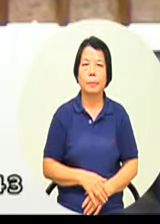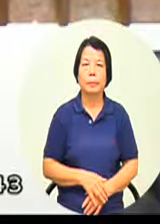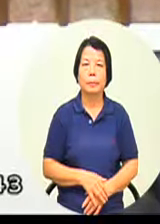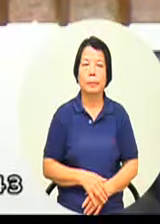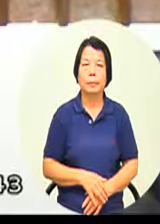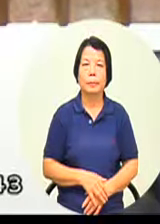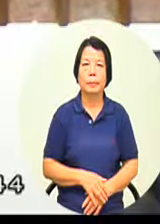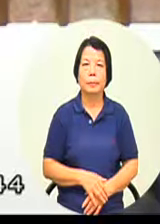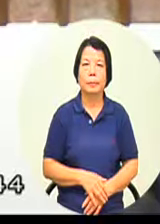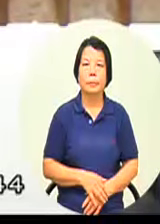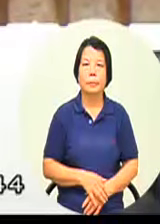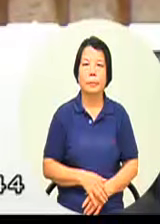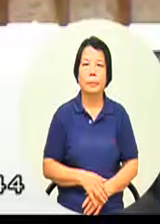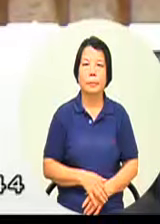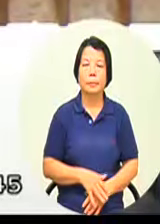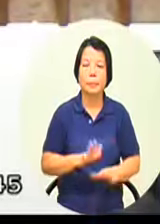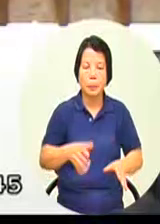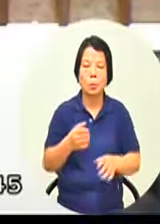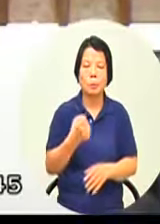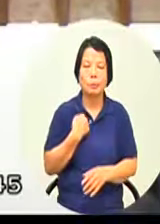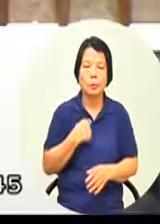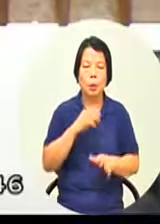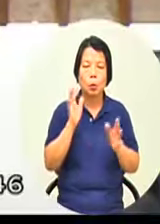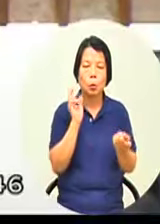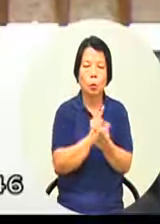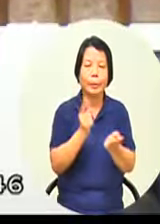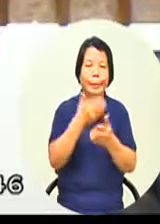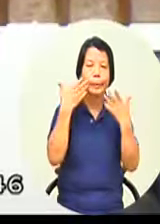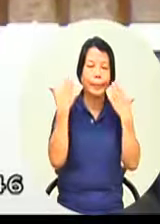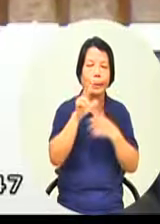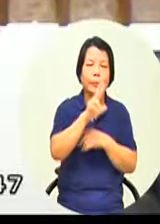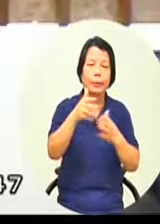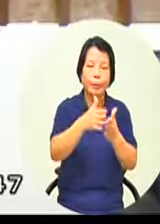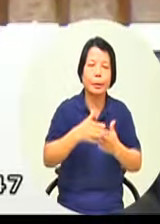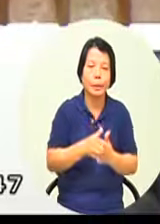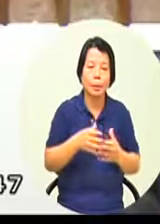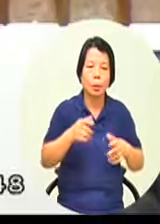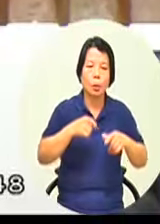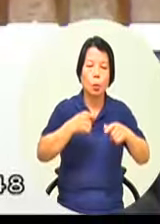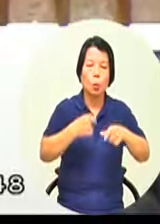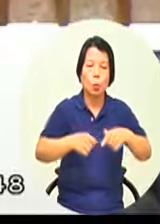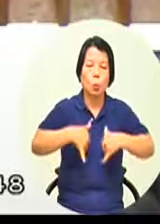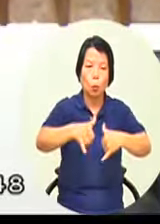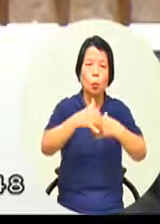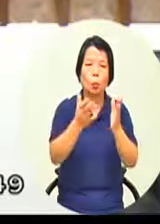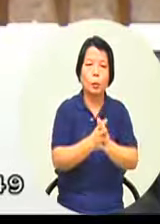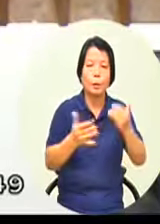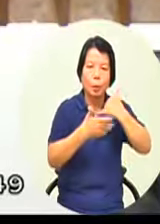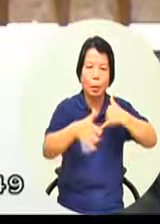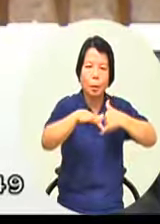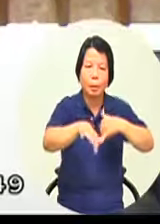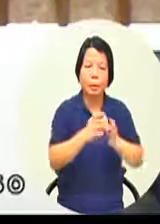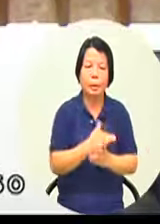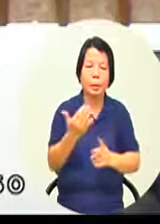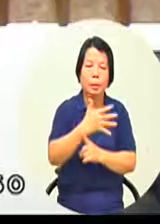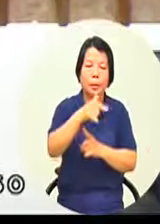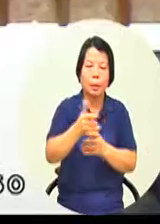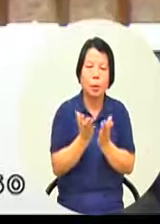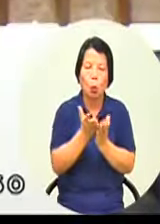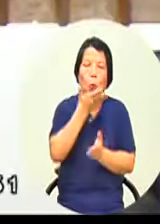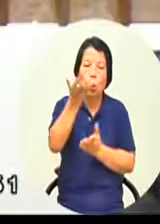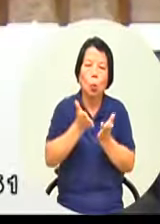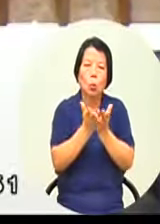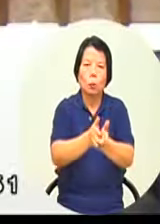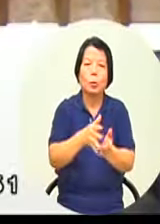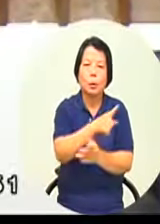现在哦，我知道本席对于蓝色公路、海上休闲，还有我们高雄的旗舰产业、游艇产业非常重